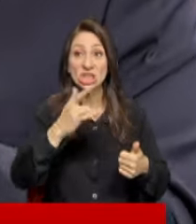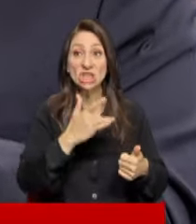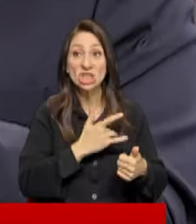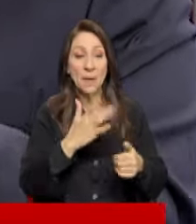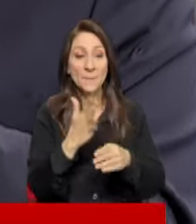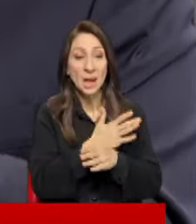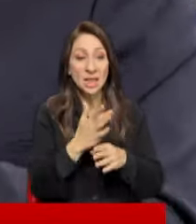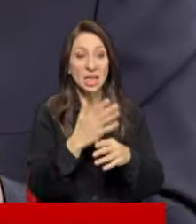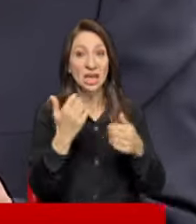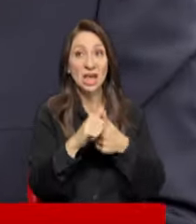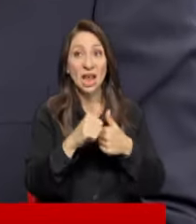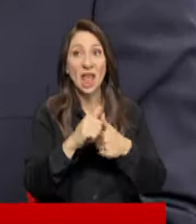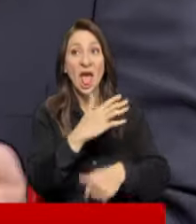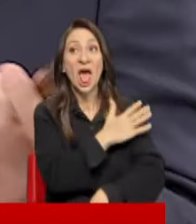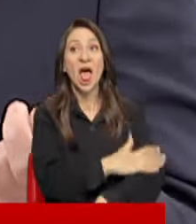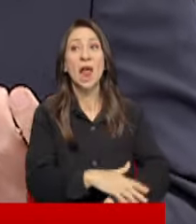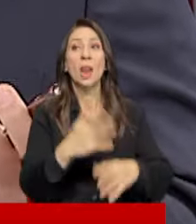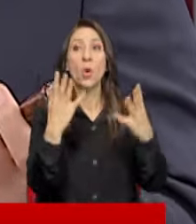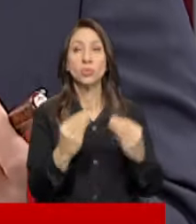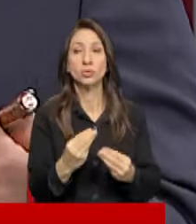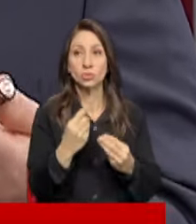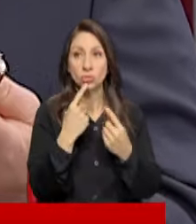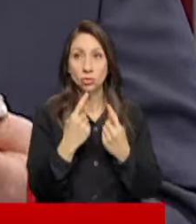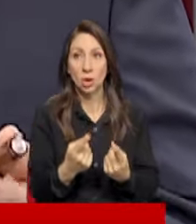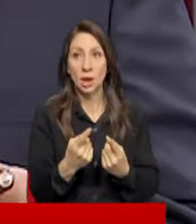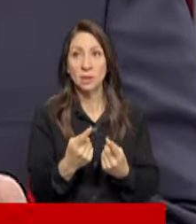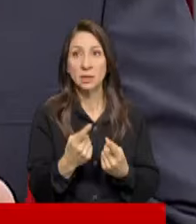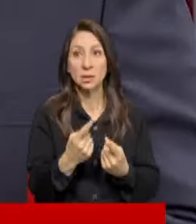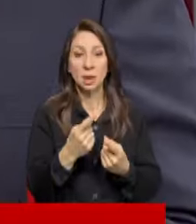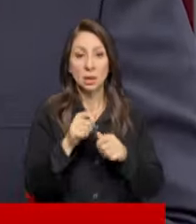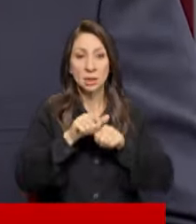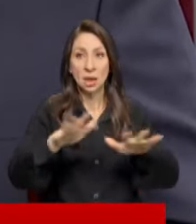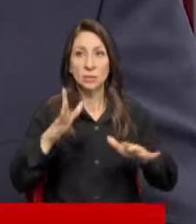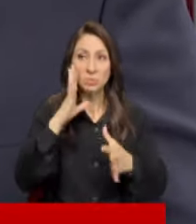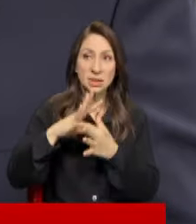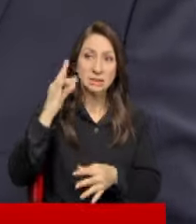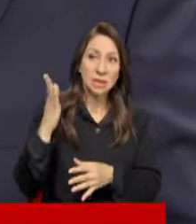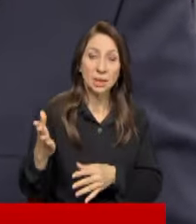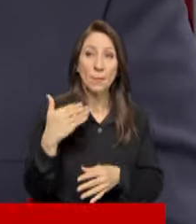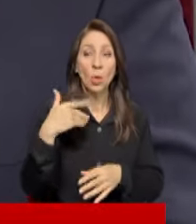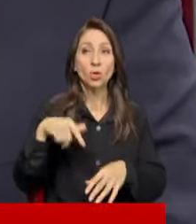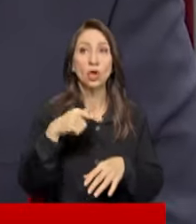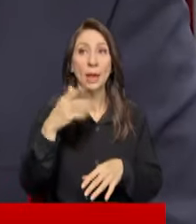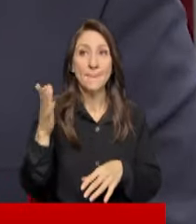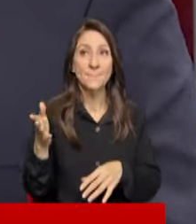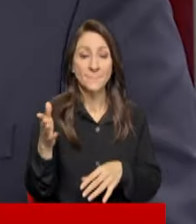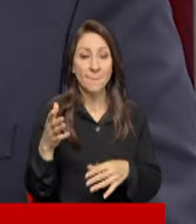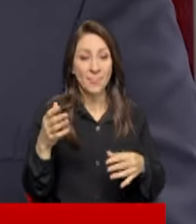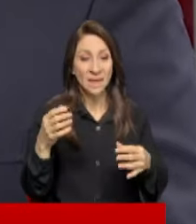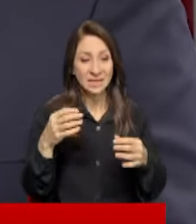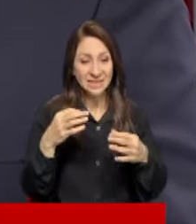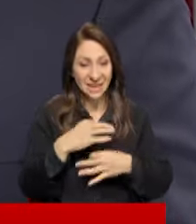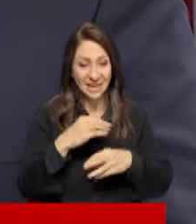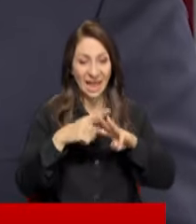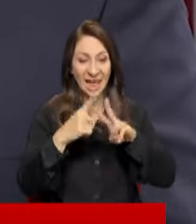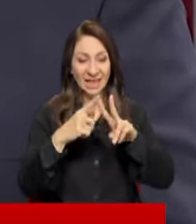canlarının, mallarının ve karılarının helal olduğuna dair fetva yayınlamış birisi. Ben de o dönemde Sayın